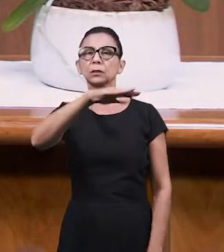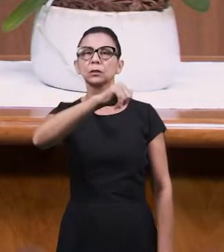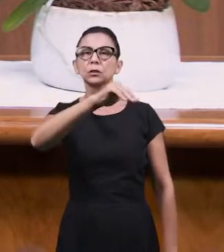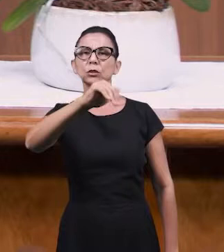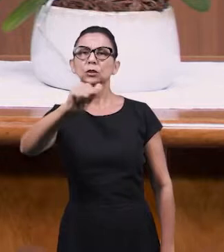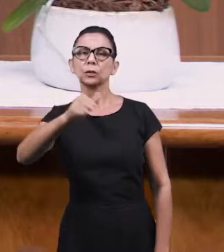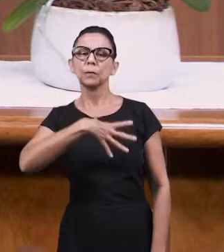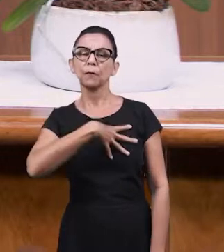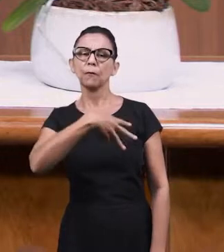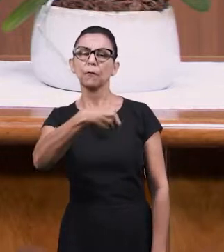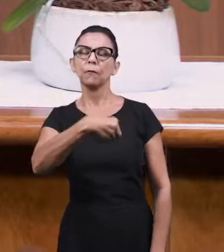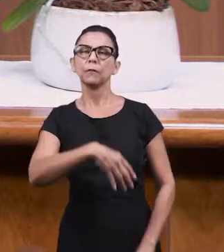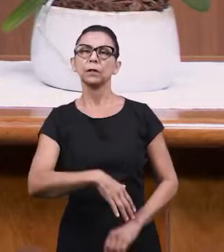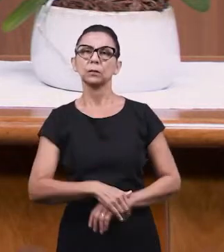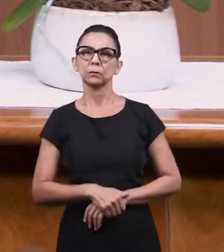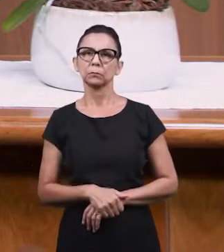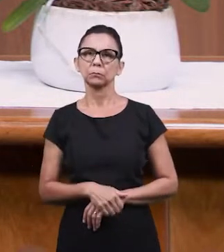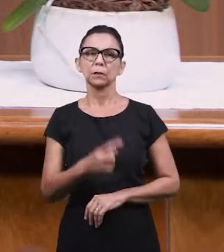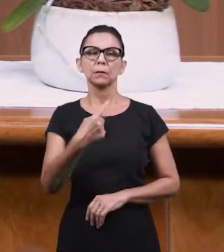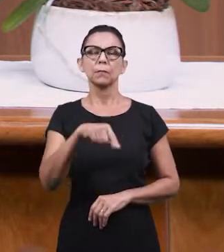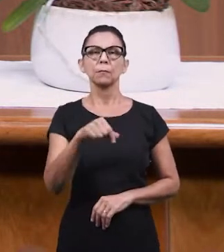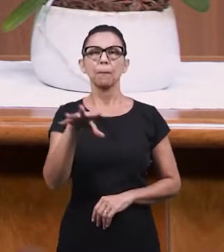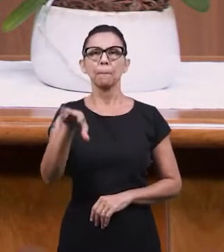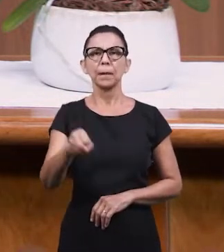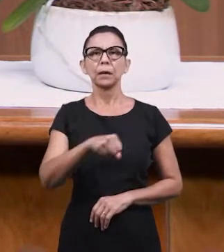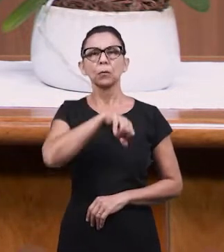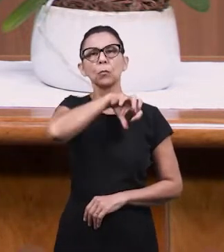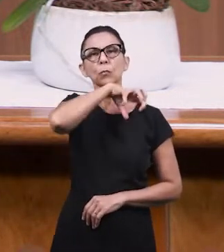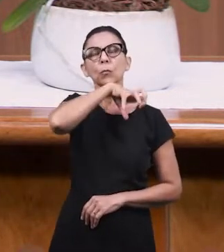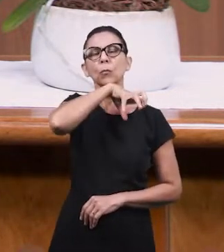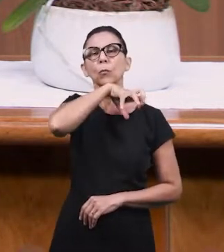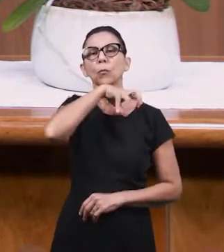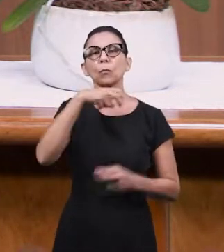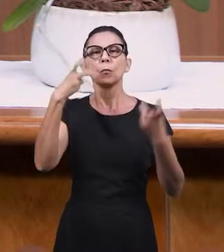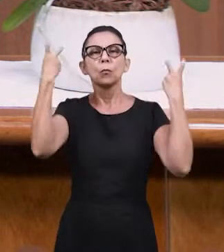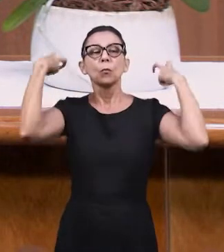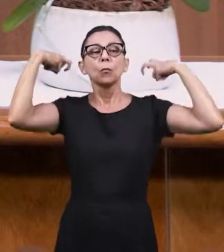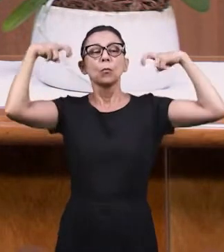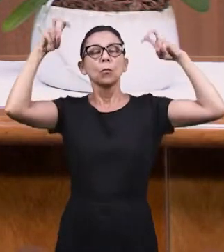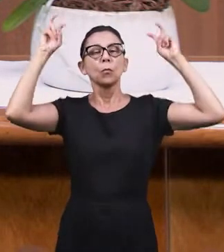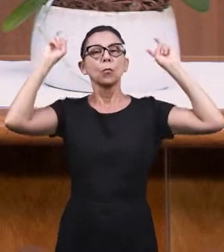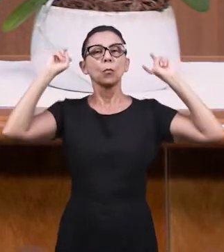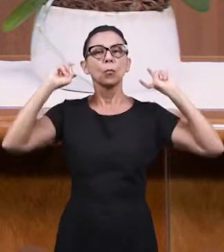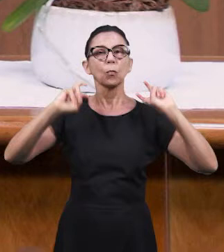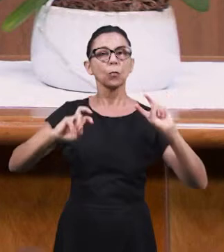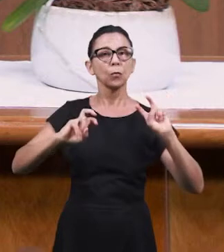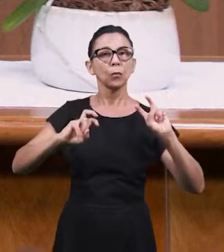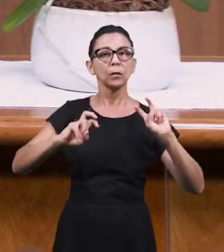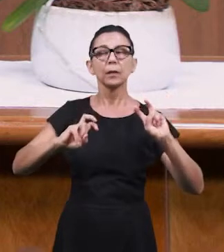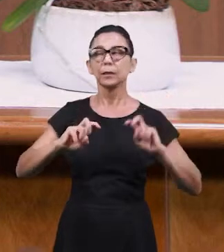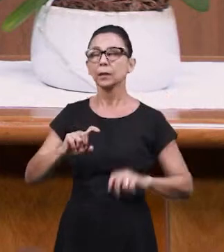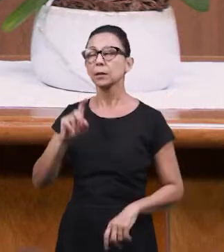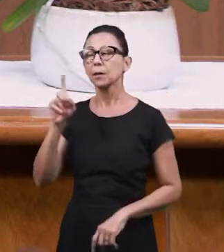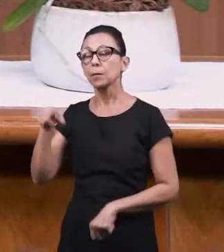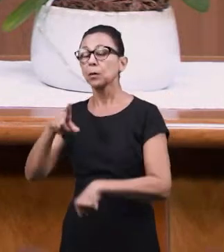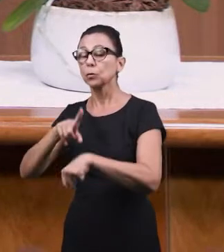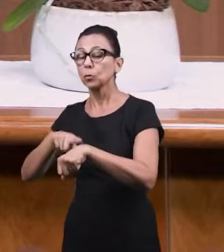Dieu dit à Moïse, appelle Aaron et ses enfants,